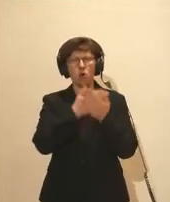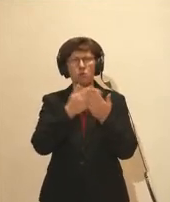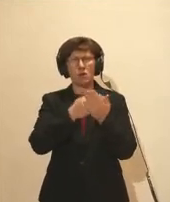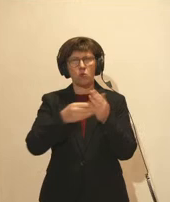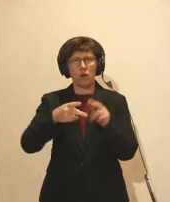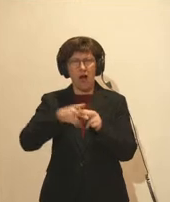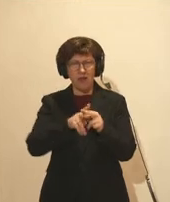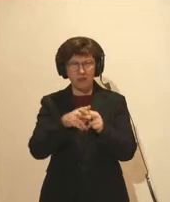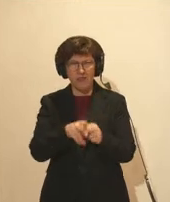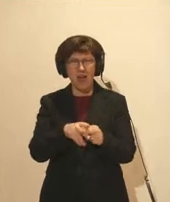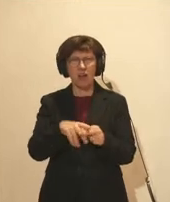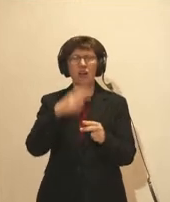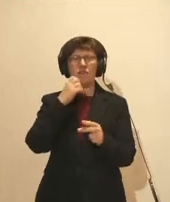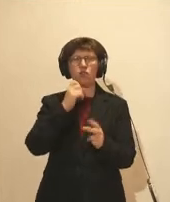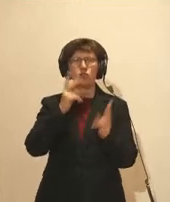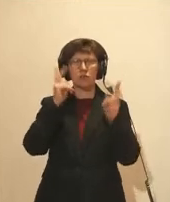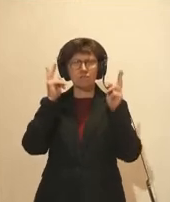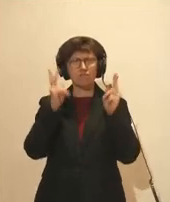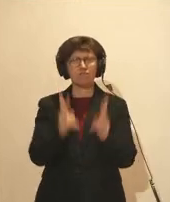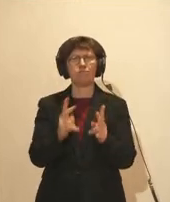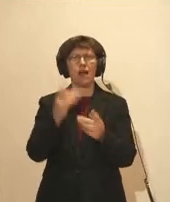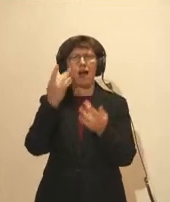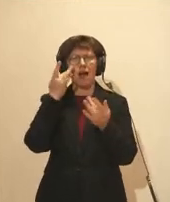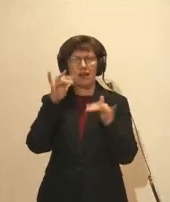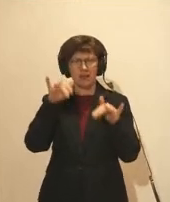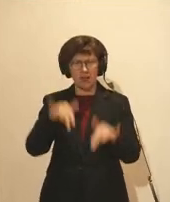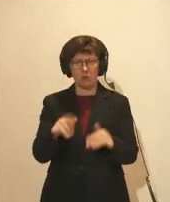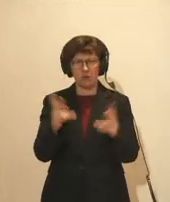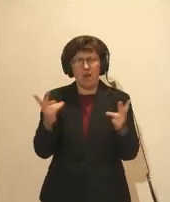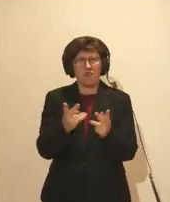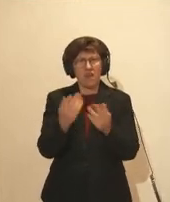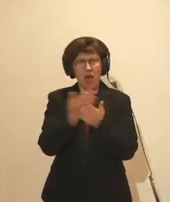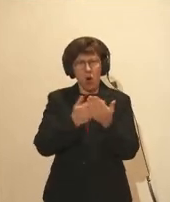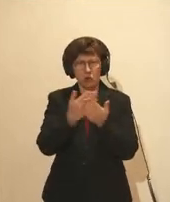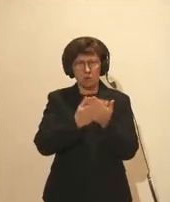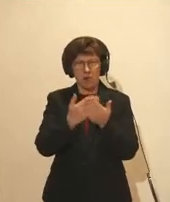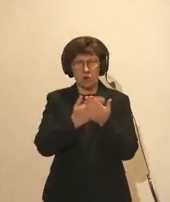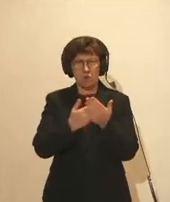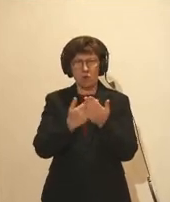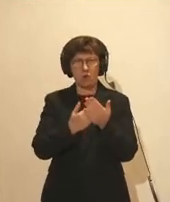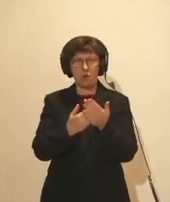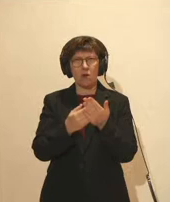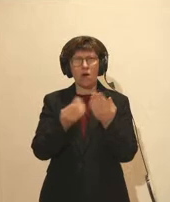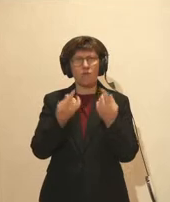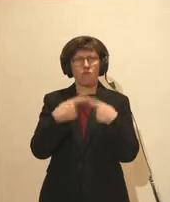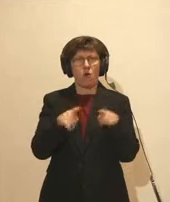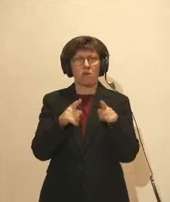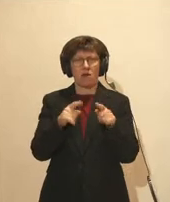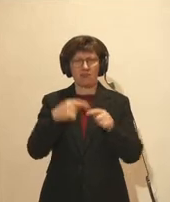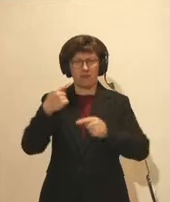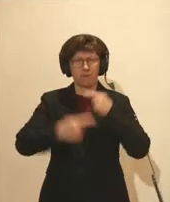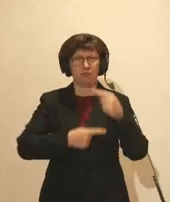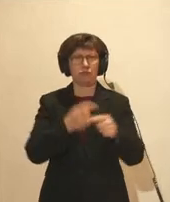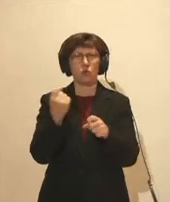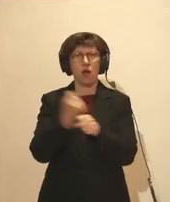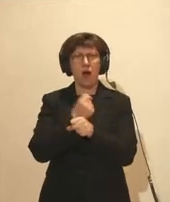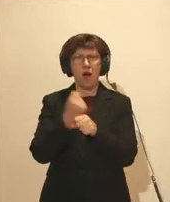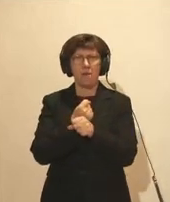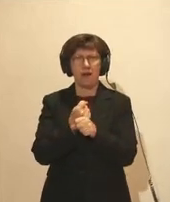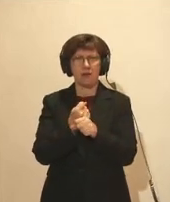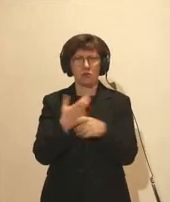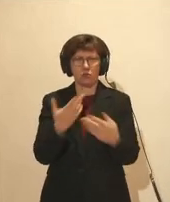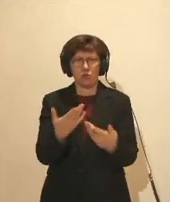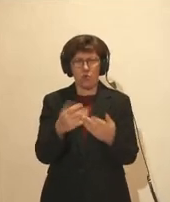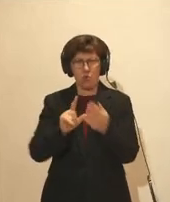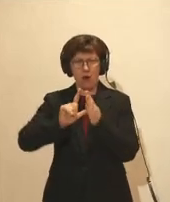möchte ich dass das auch anerkannt wird wie eine ausbildung die anderswo verrichtet wird und dass die arbeit die dort geleistet wird